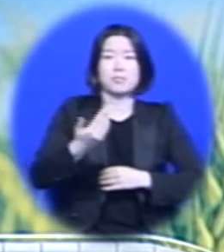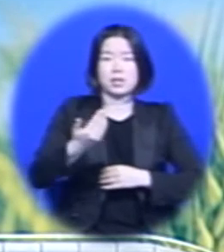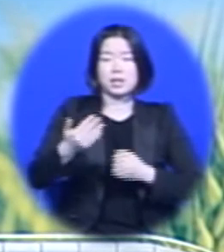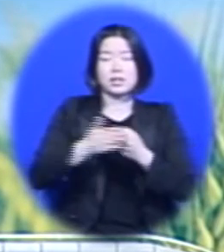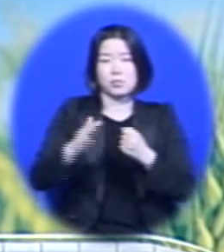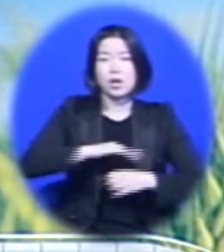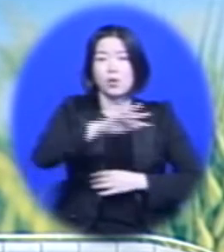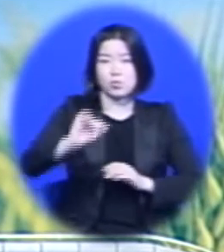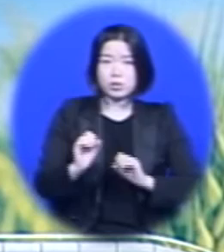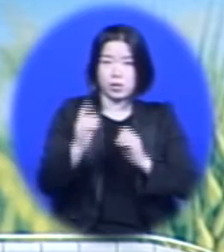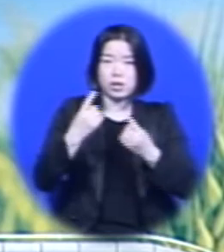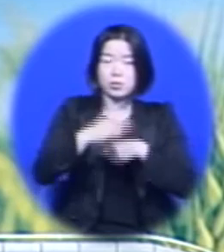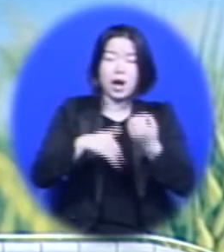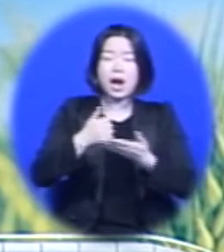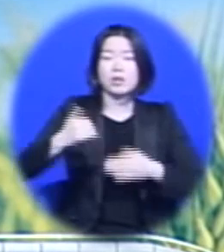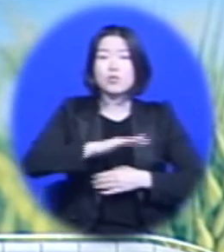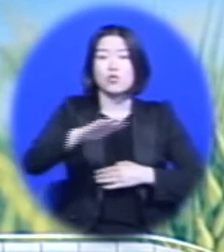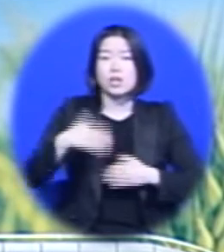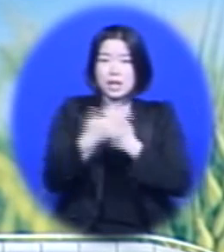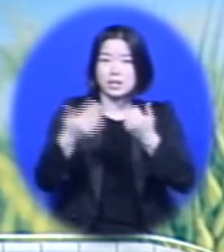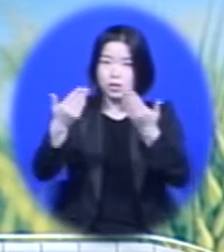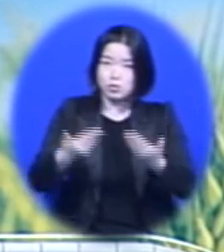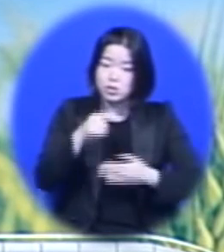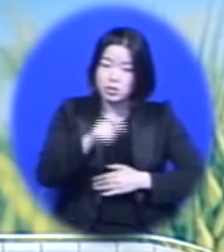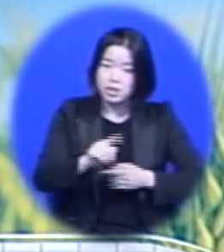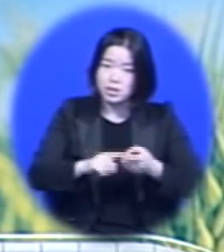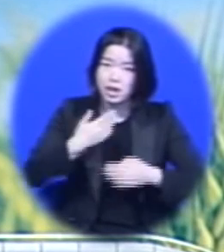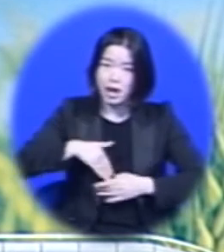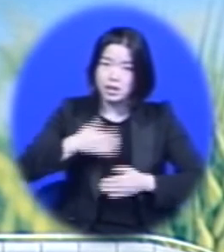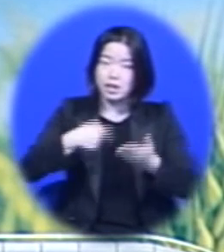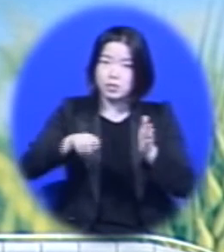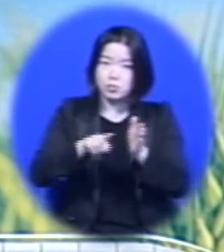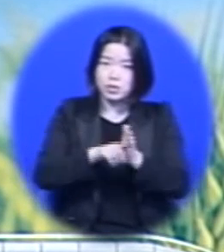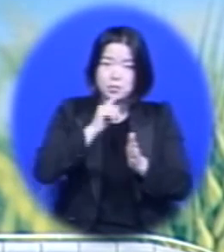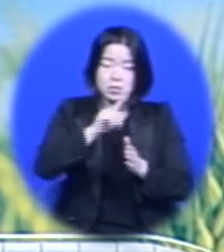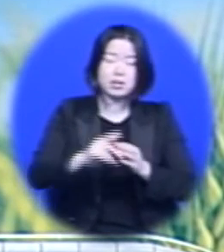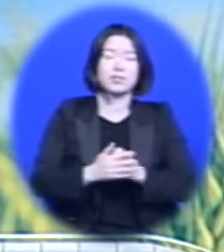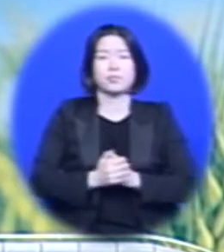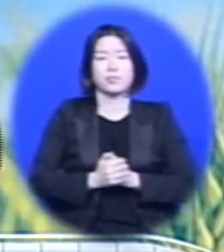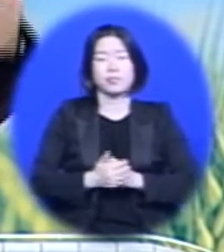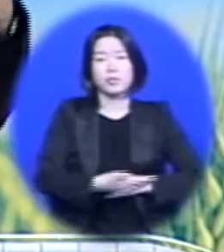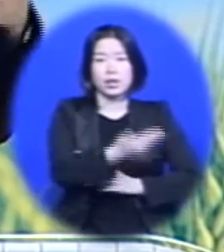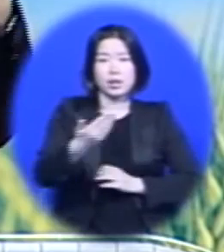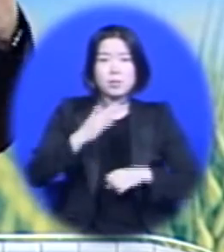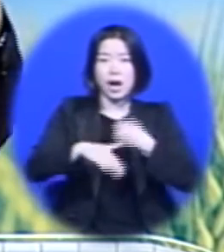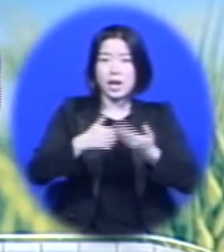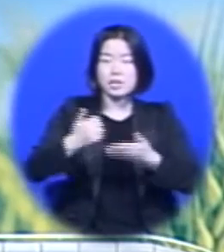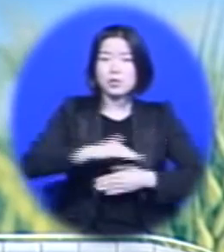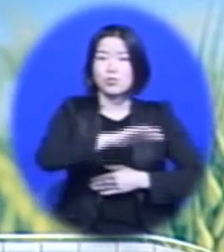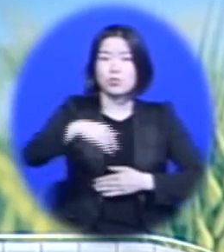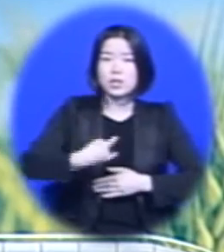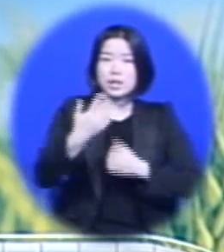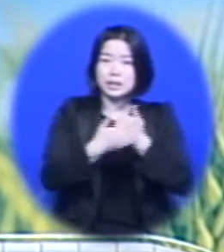우리로 하여금 하나님께서 우리에게 은혜로 주신 것들을 알게 하려 하십니다. 여러분, 하나님이 우리에게